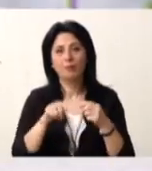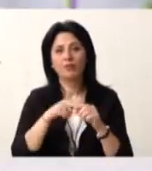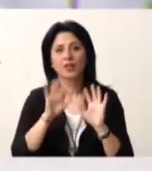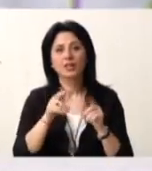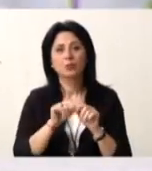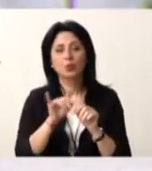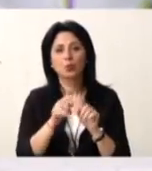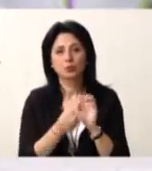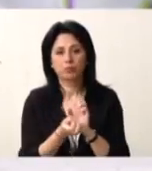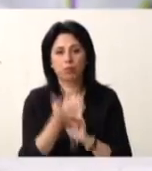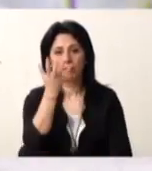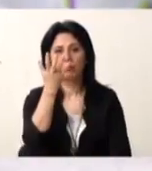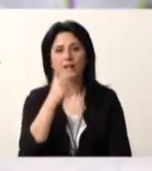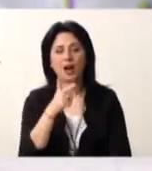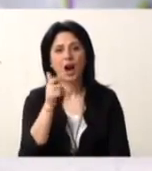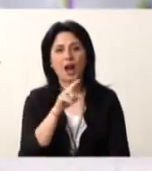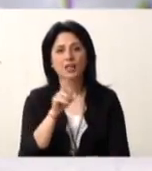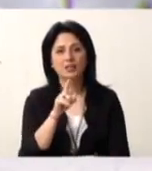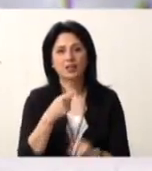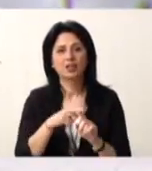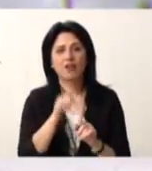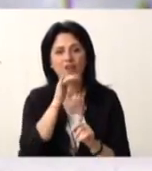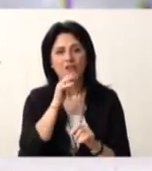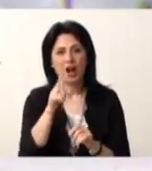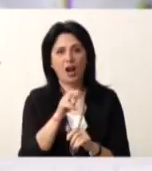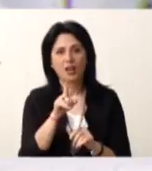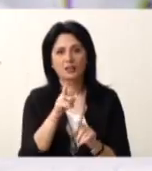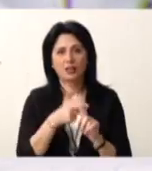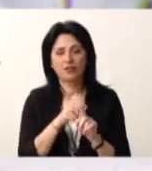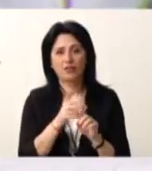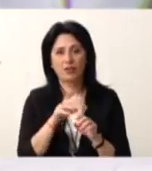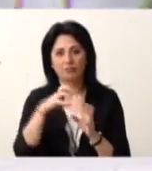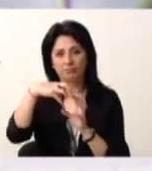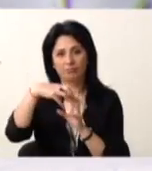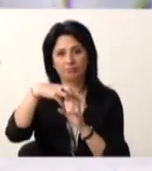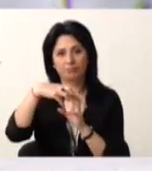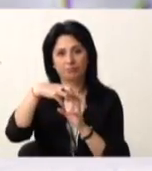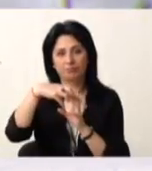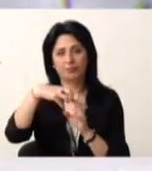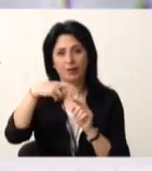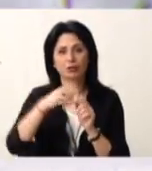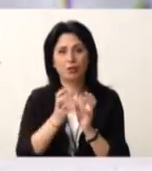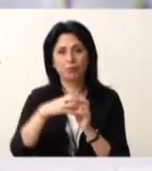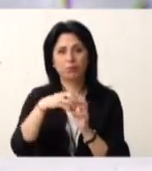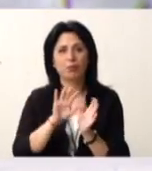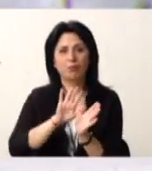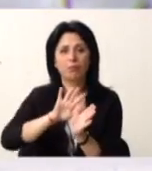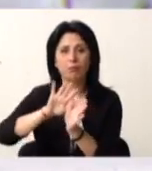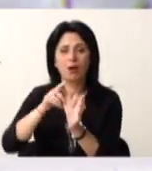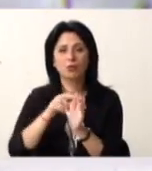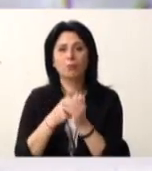ხდება ამ გაზის. ანუ გაზები გროვდება ამ გაზები გროვდება ამ ნაწილში, რომელიც უფრო წელვადია, უფრო დიდი მოცულობისა